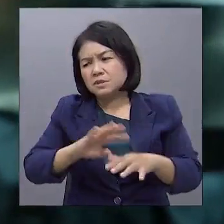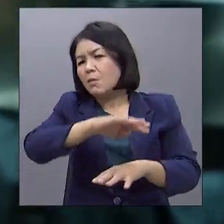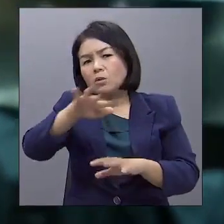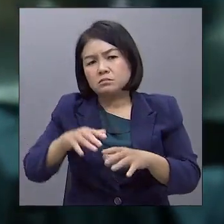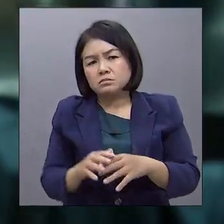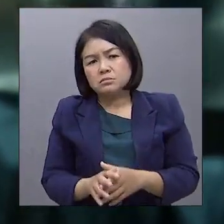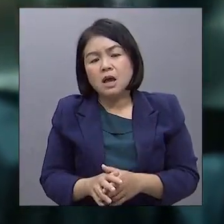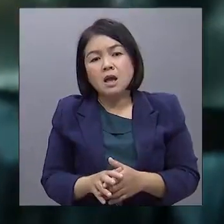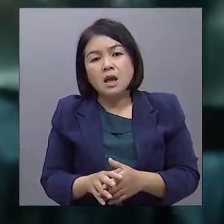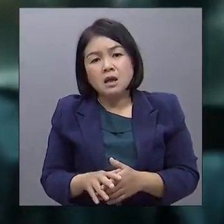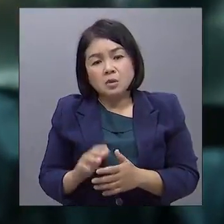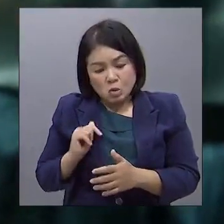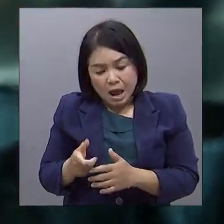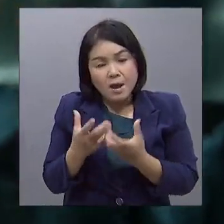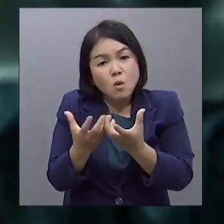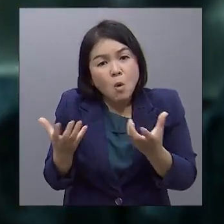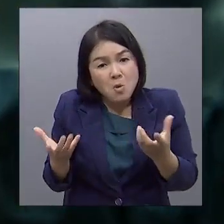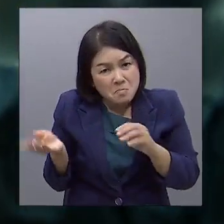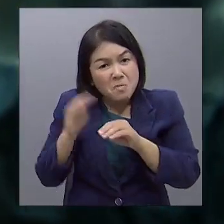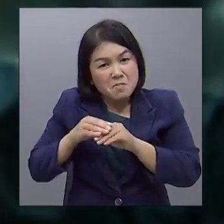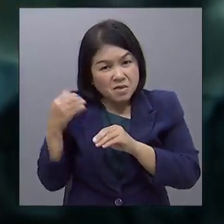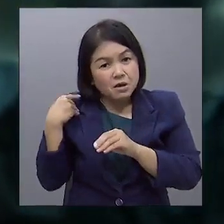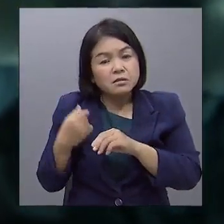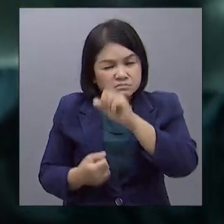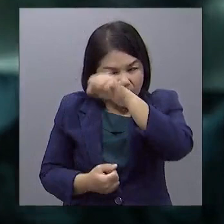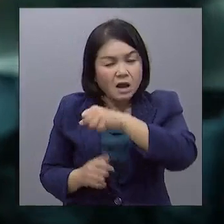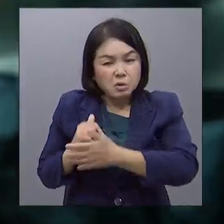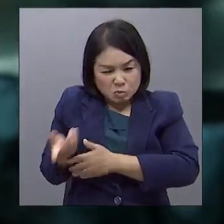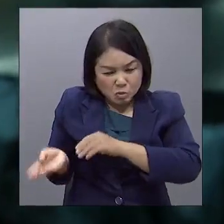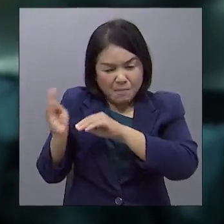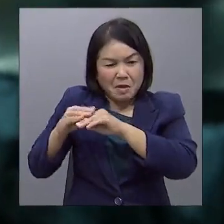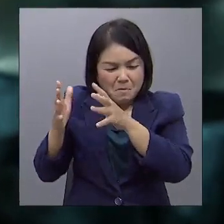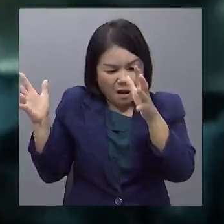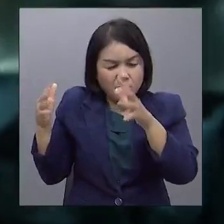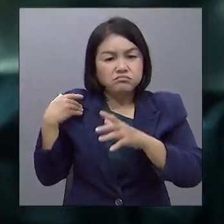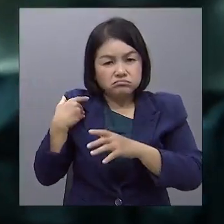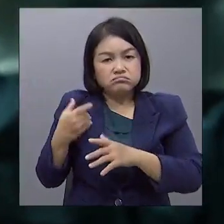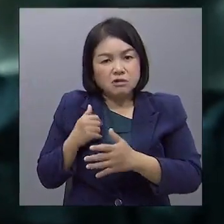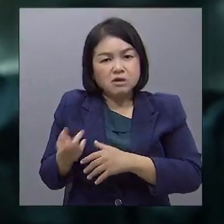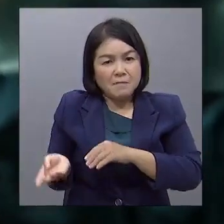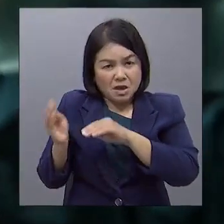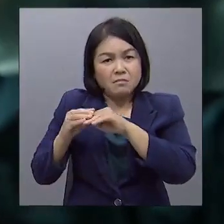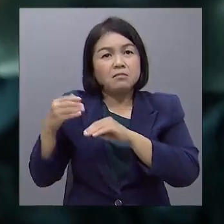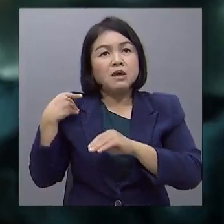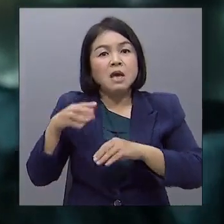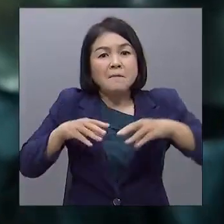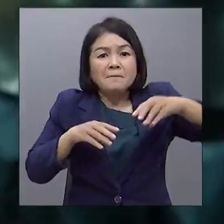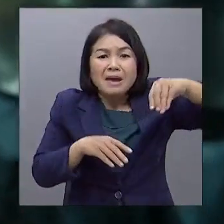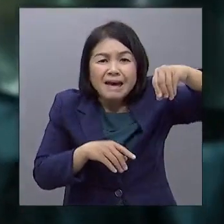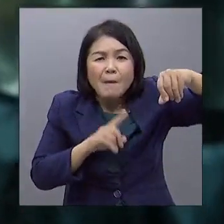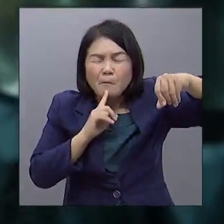แล้วอย่างนี้ต้นทุนของเราเพิ่มสูงขึ้นมากมั้ยคร ับเพิ่มเยอะเลยล่ะ ทั้งเนื้อหมูเนื้อไก ่